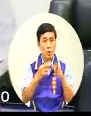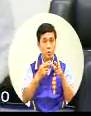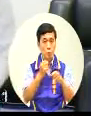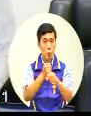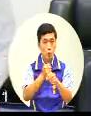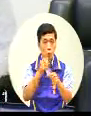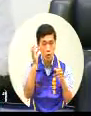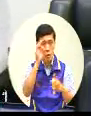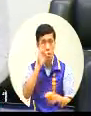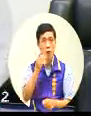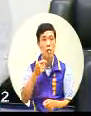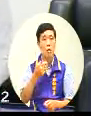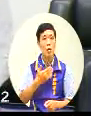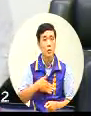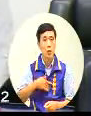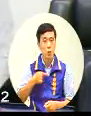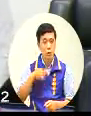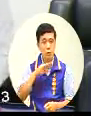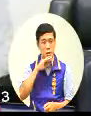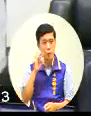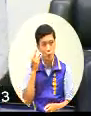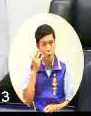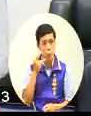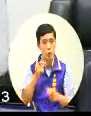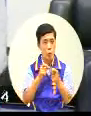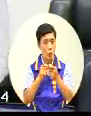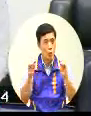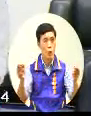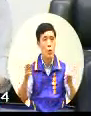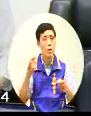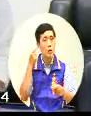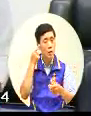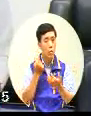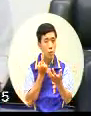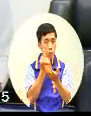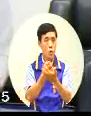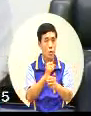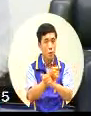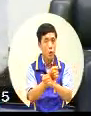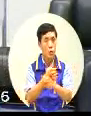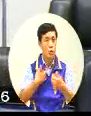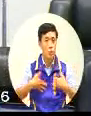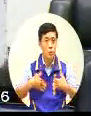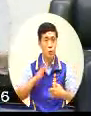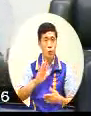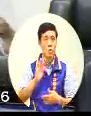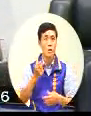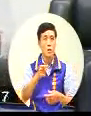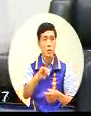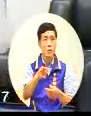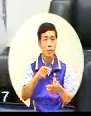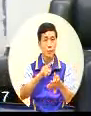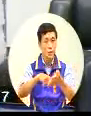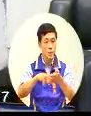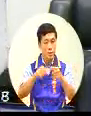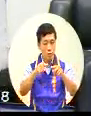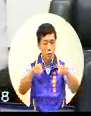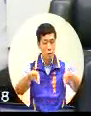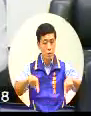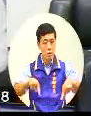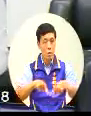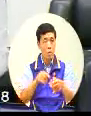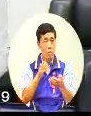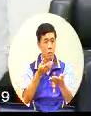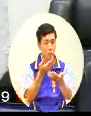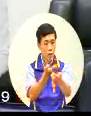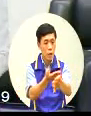道说我等好久了，我就是要报考，他录取，他报考了他就很高兴，结果你们后来拿检查来告诉他拍谁我电感无暇，